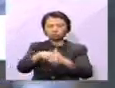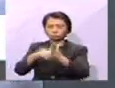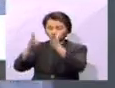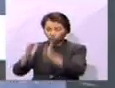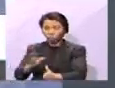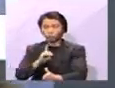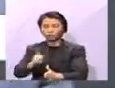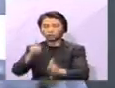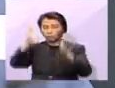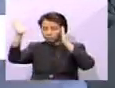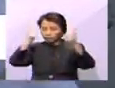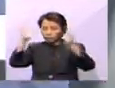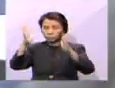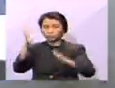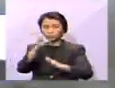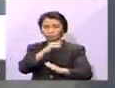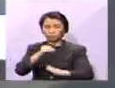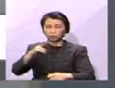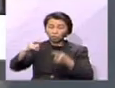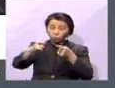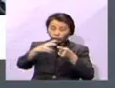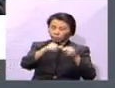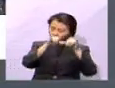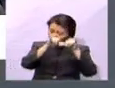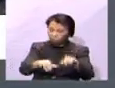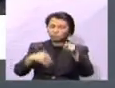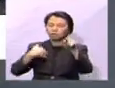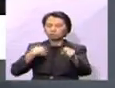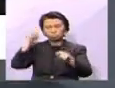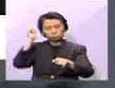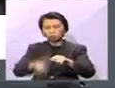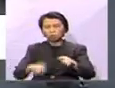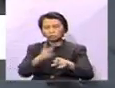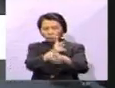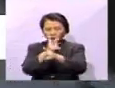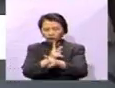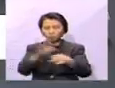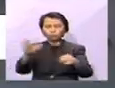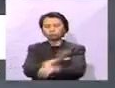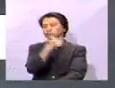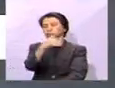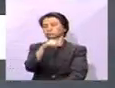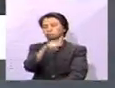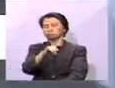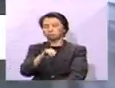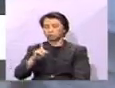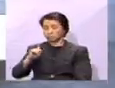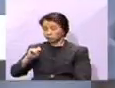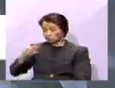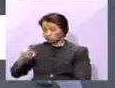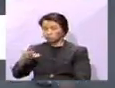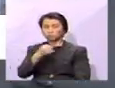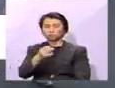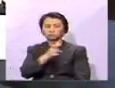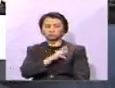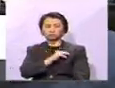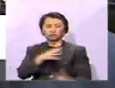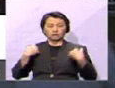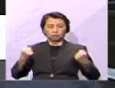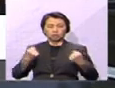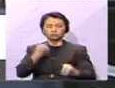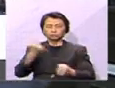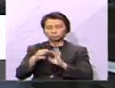haji Malaysia selagi virus tersebut masih tidak dapat dikawal sepenuhnya th dan kementerian kesihatan